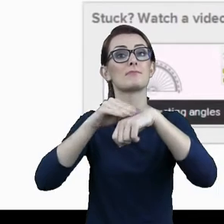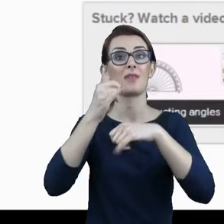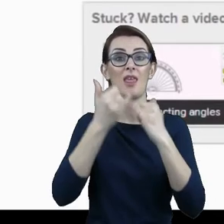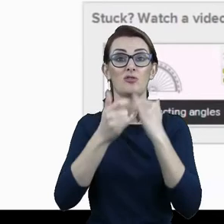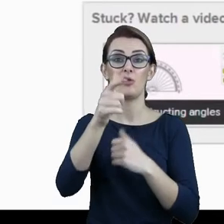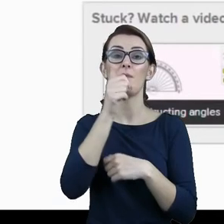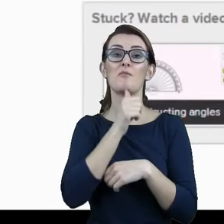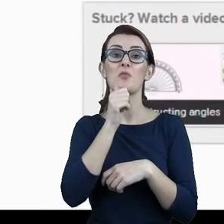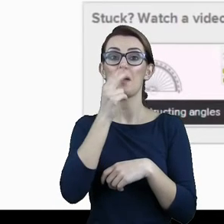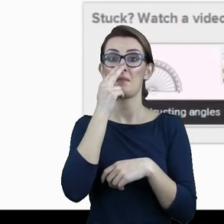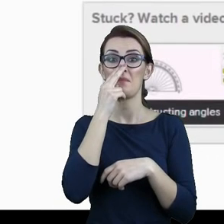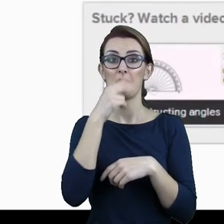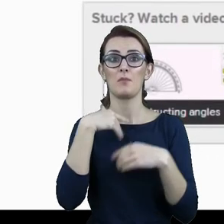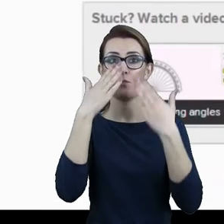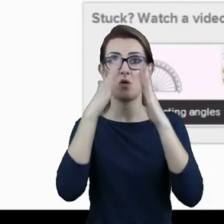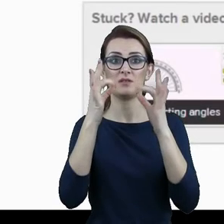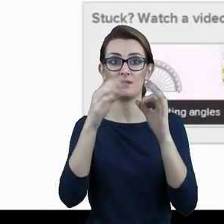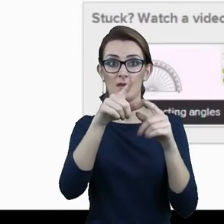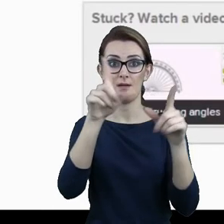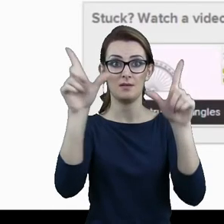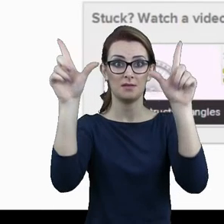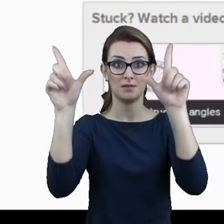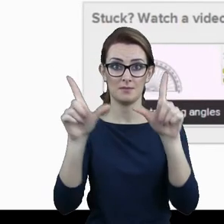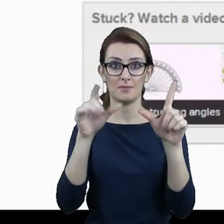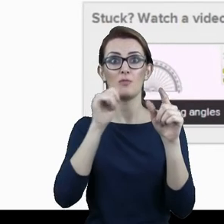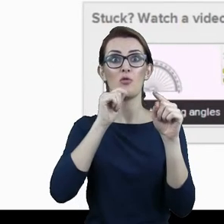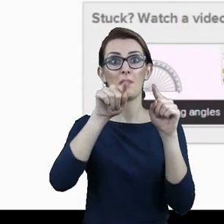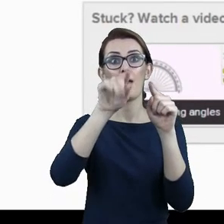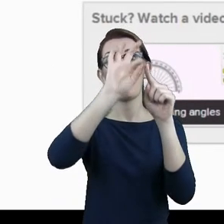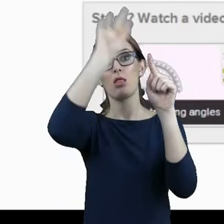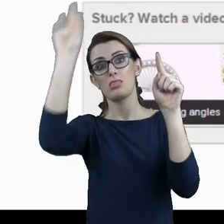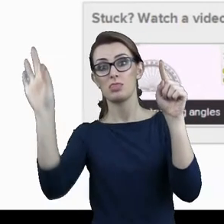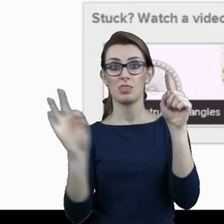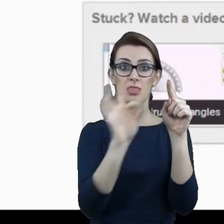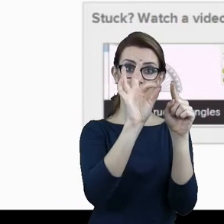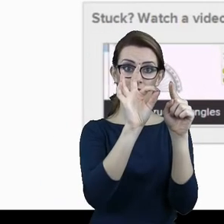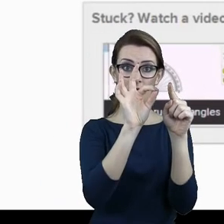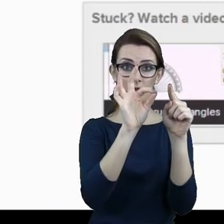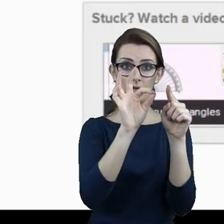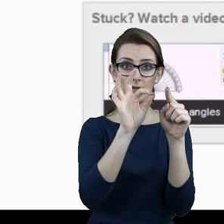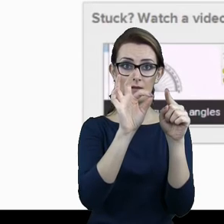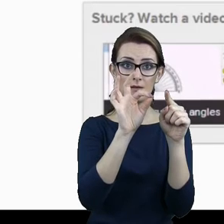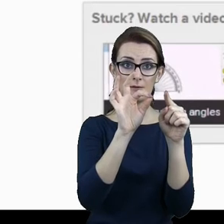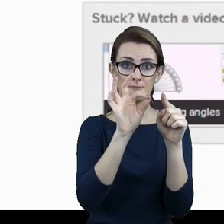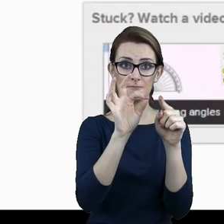Chciałam tylko zwrócić Waszą uwagę, że jeżeli byś spróbował zrobić tak,